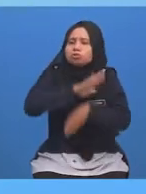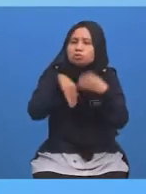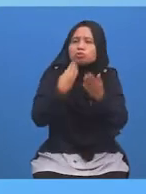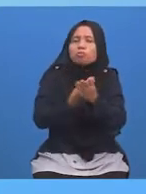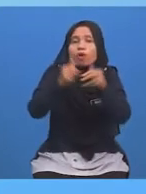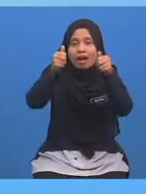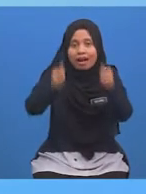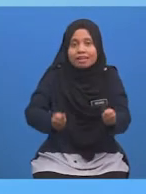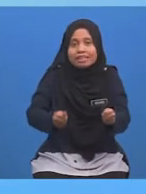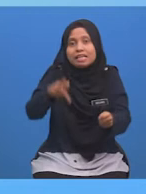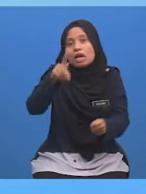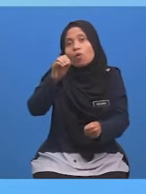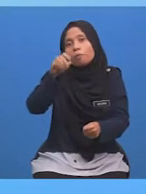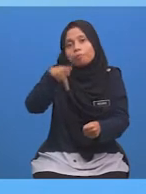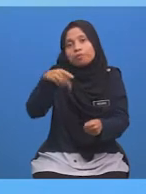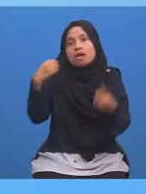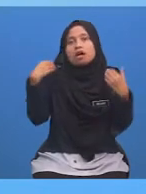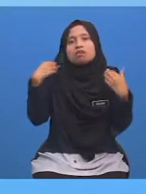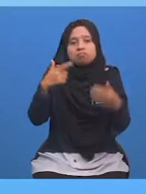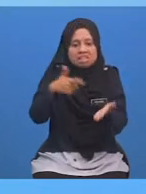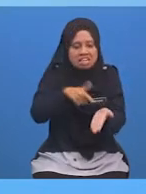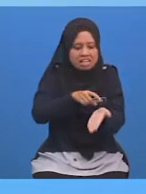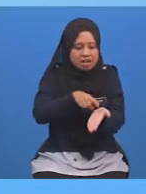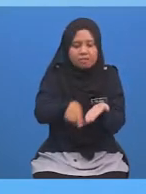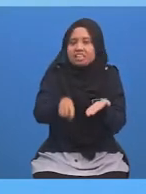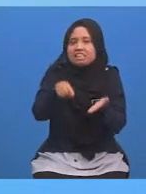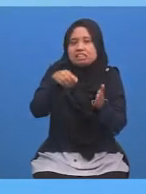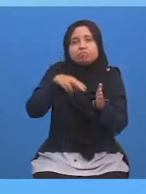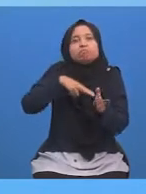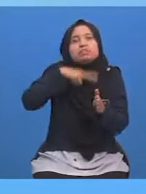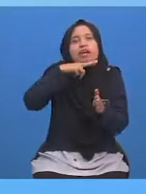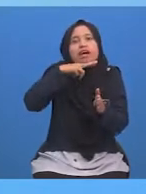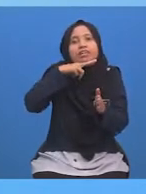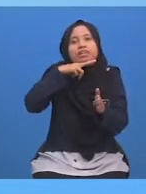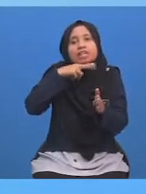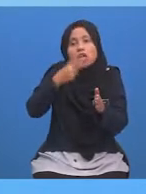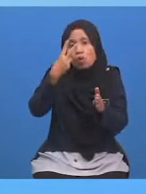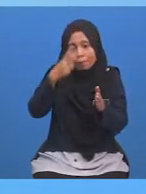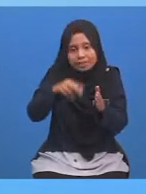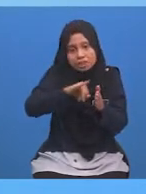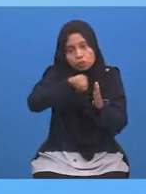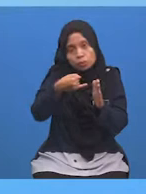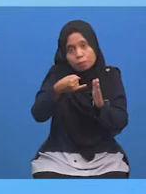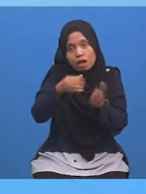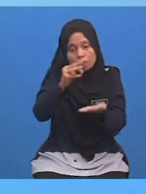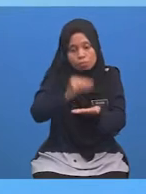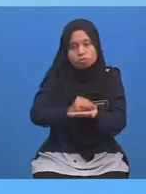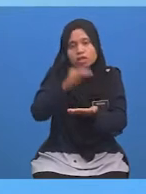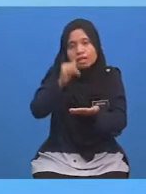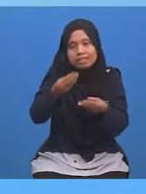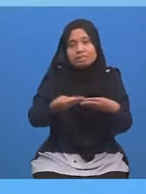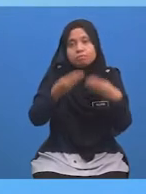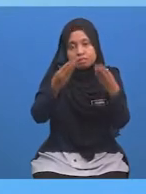Semua ahli koperasi hanya mempunyai liability terhad kepada jumlah modal yang